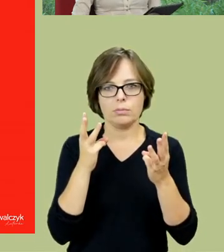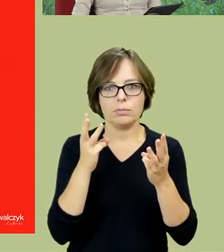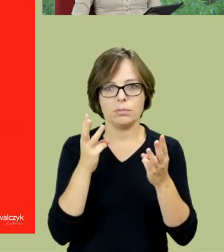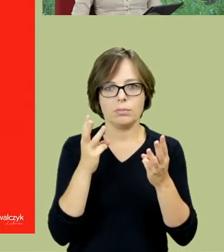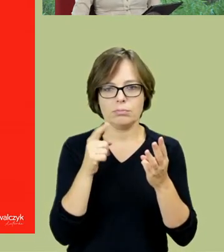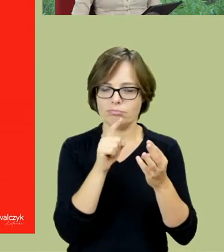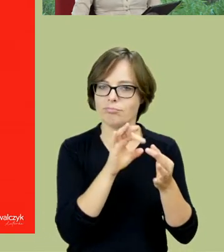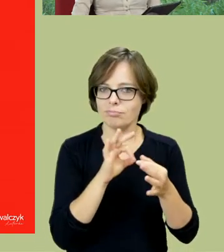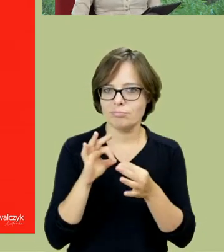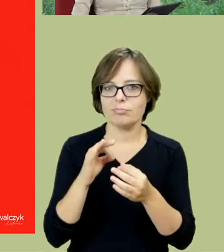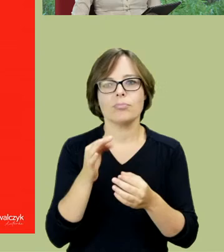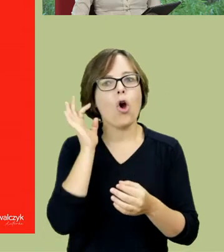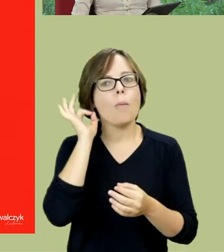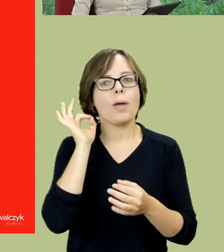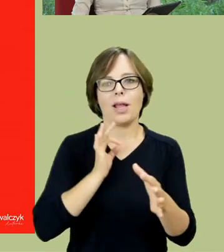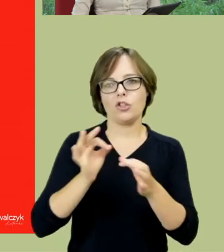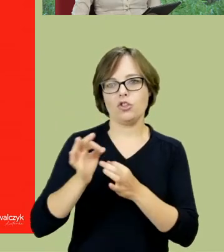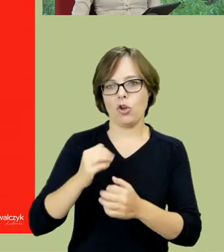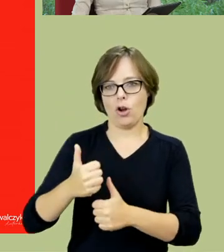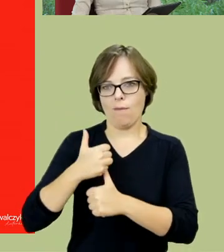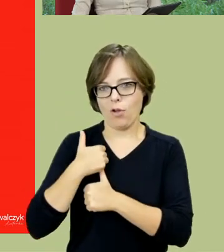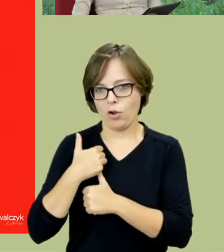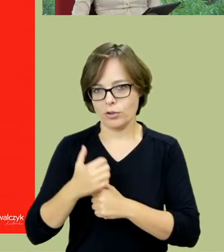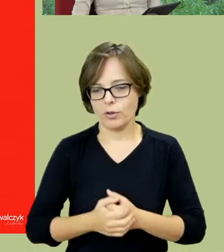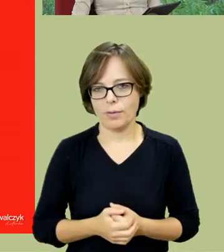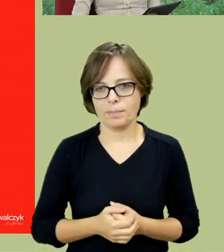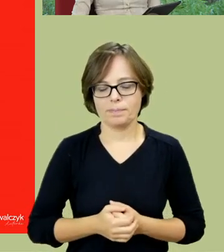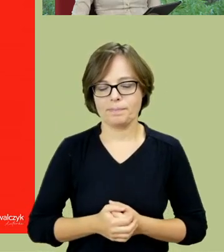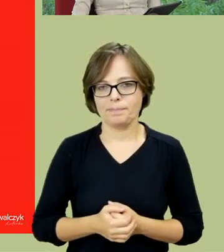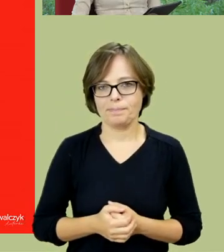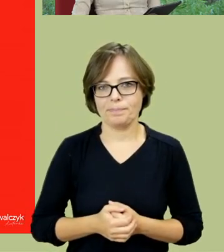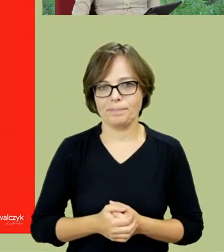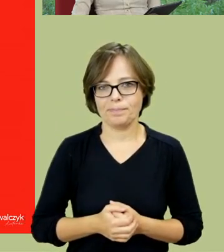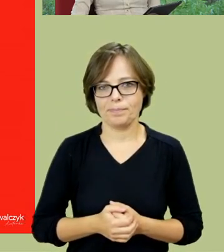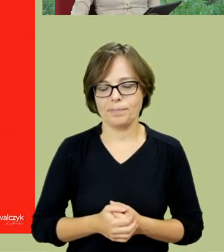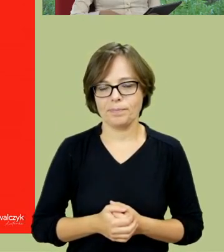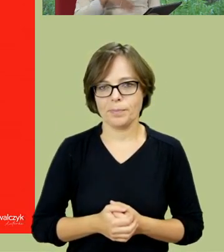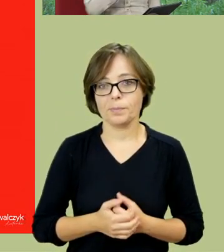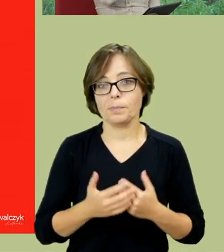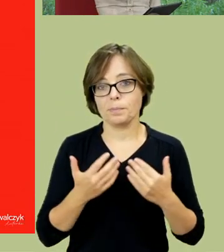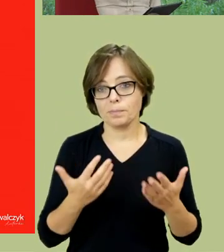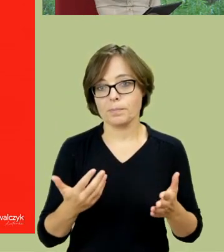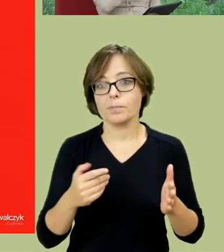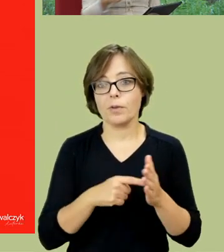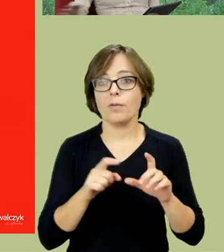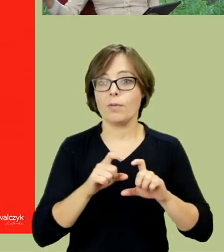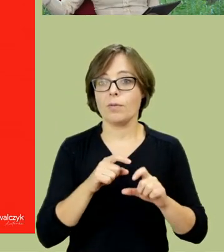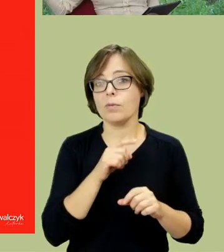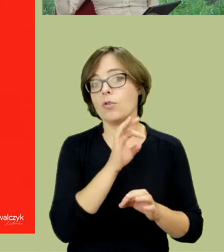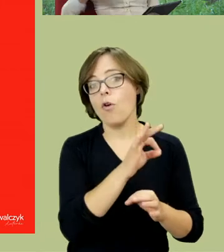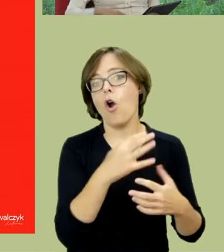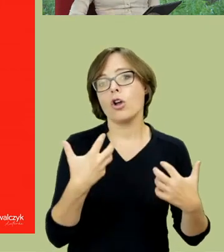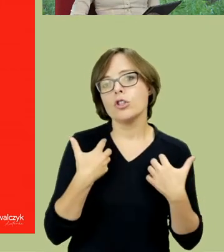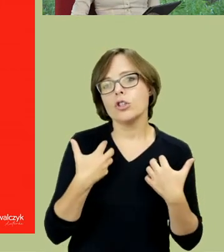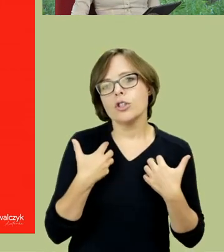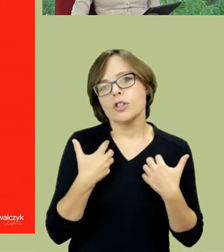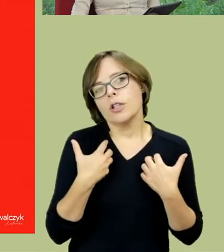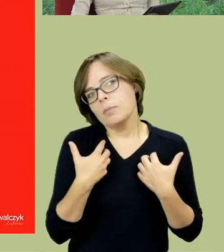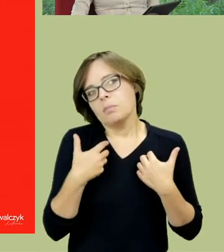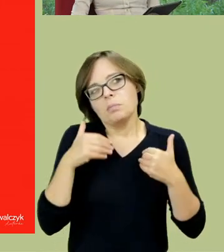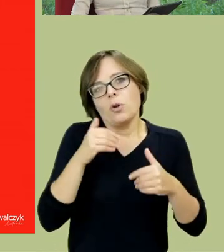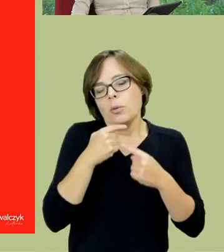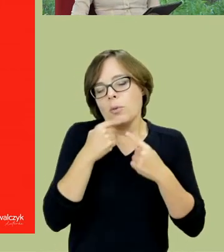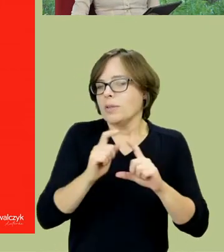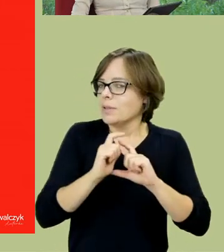kobiecej historii militarnej Polek, która właściwie w swoim życiorysie przeszła całą tą